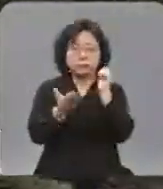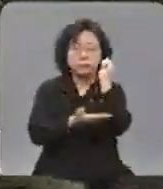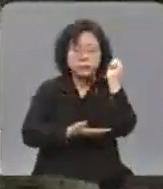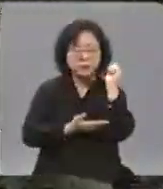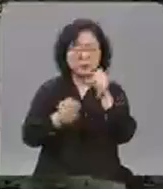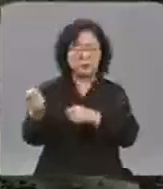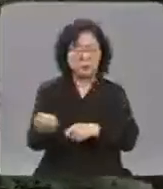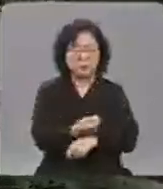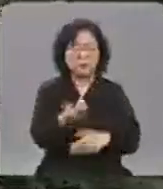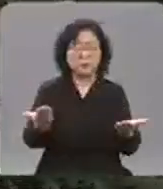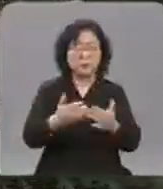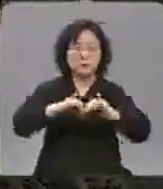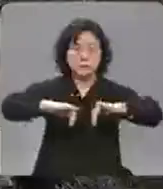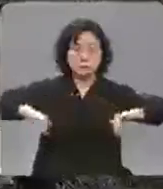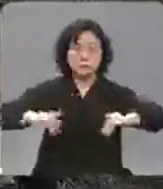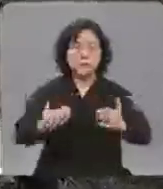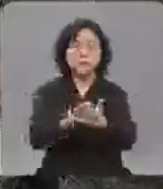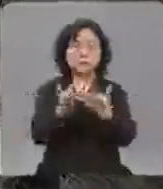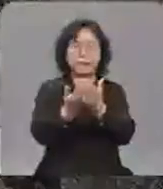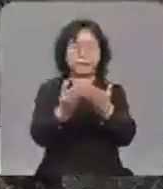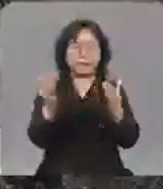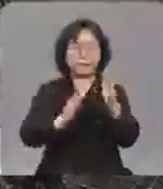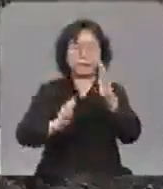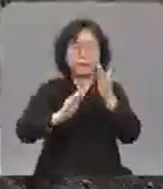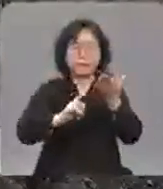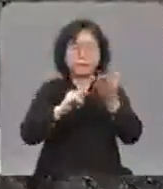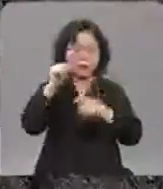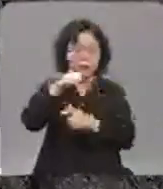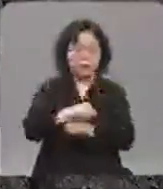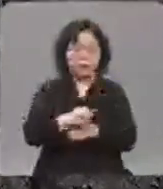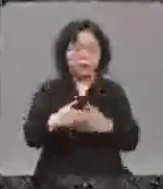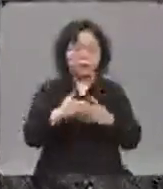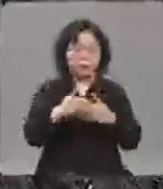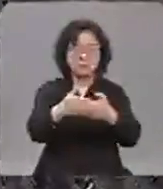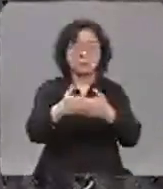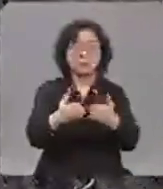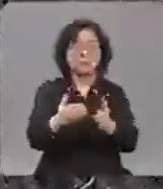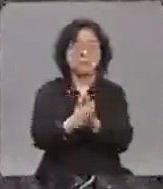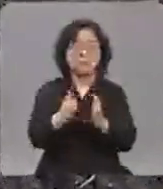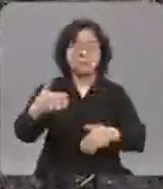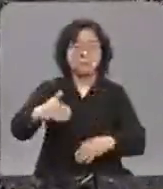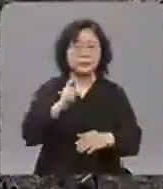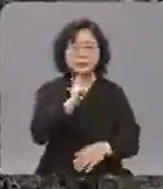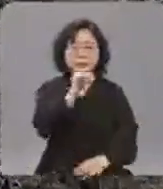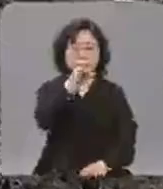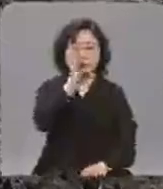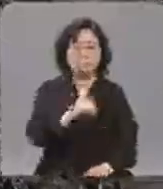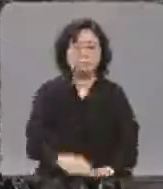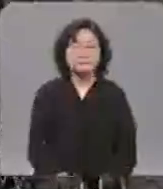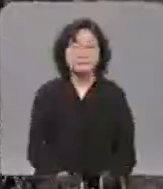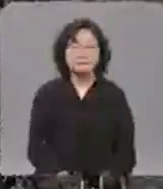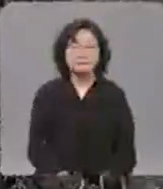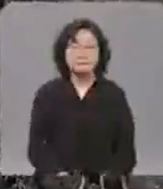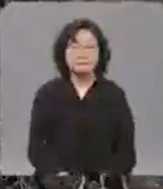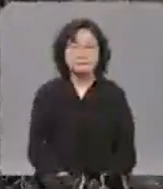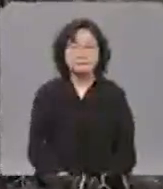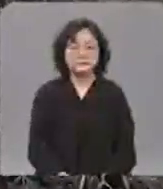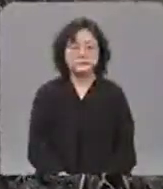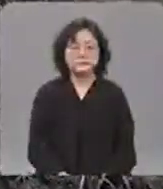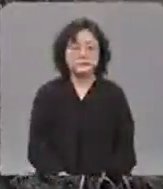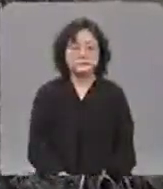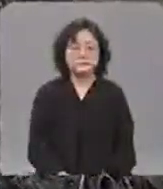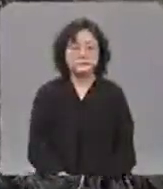골프장 사업은 별개이고 개발 사업 공식 인허가 절차는 아직 시작하지 않았다고 밝혔습니다. KBS 뉴스 유승용입니다.